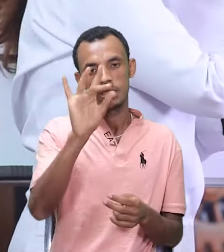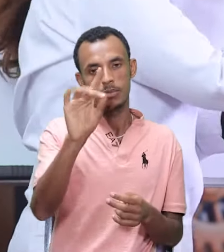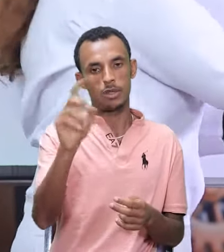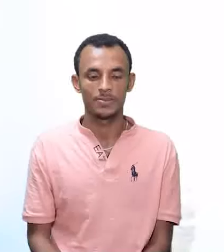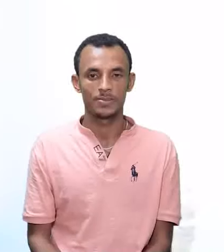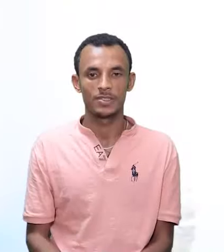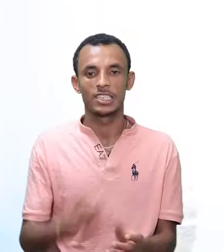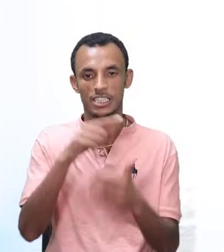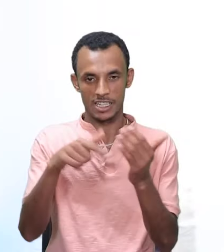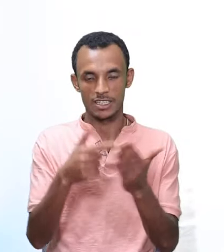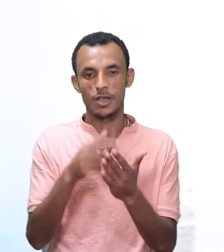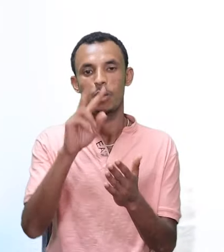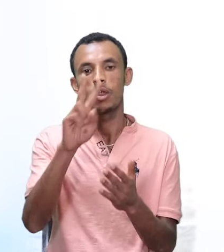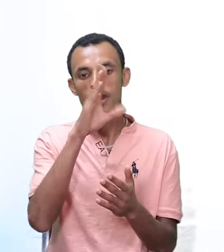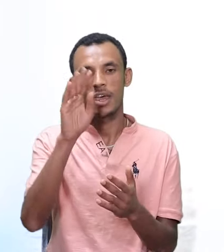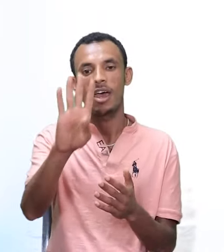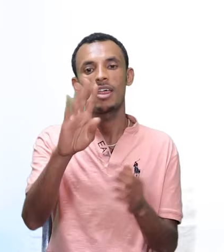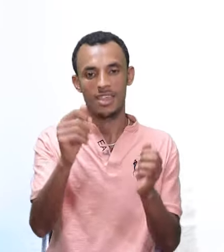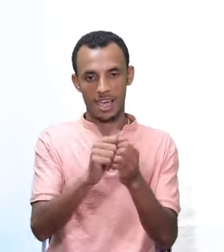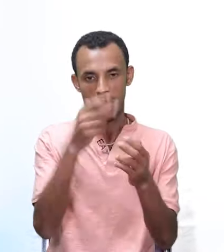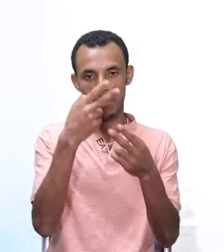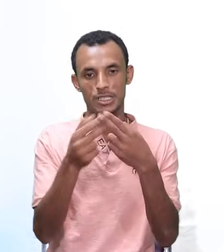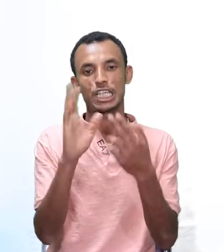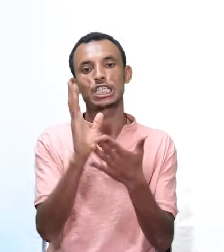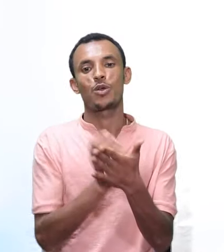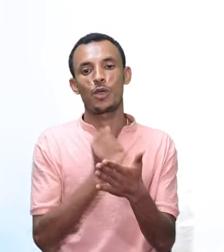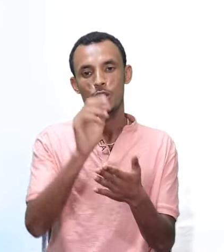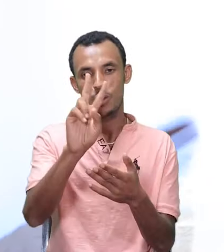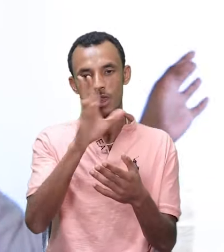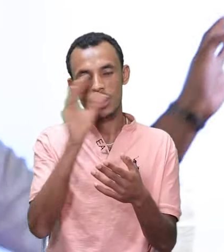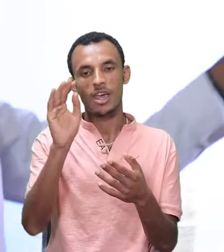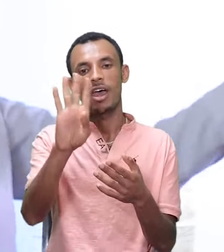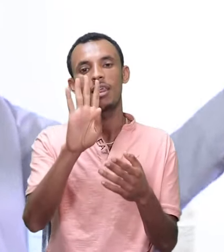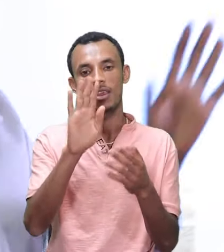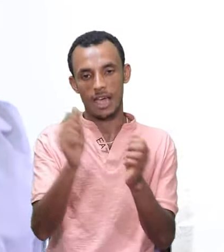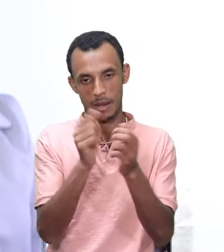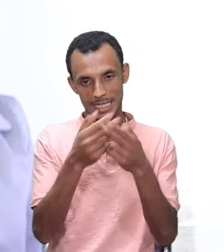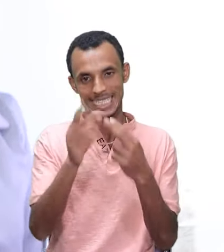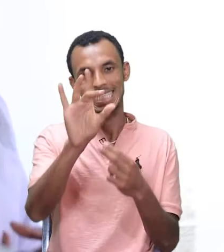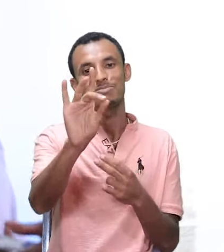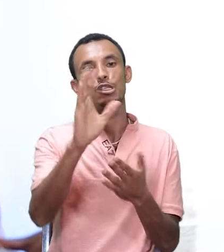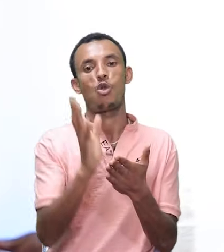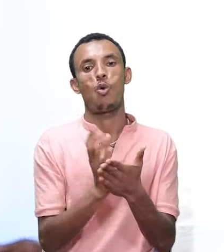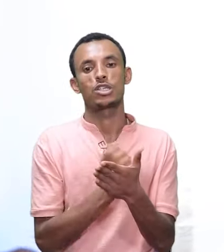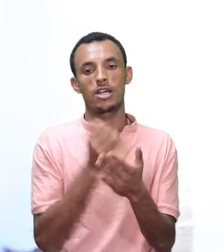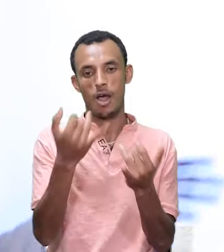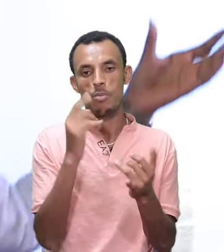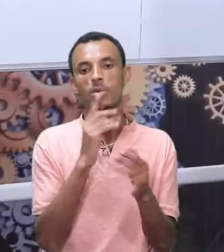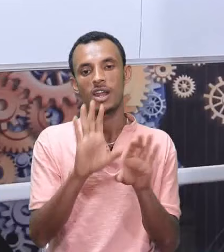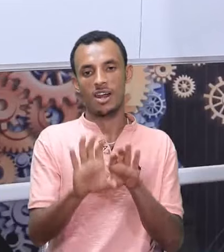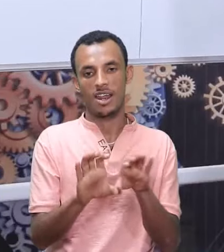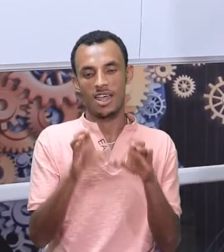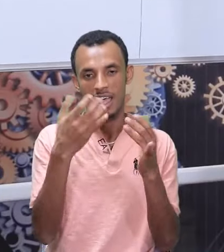8 ይመጣል። ስለዚህ የ2ና የ4 የጋራ ብዜት ስንወስድ የ2ና የ4 የጋራ ብዜት 8 እንወሰድን። አሁን ምን